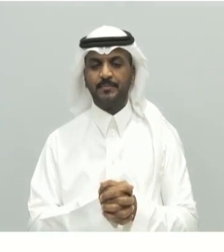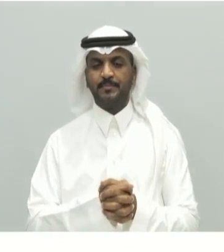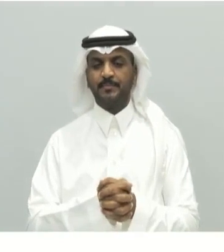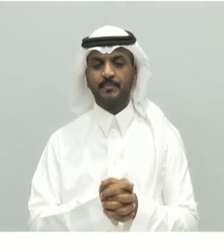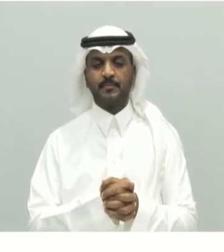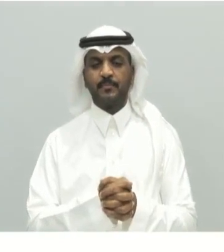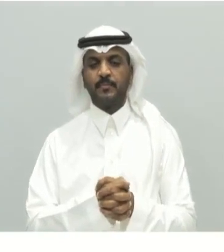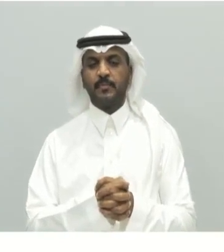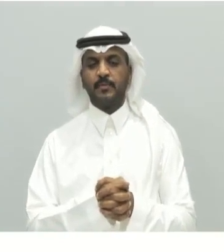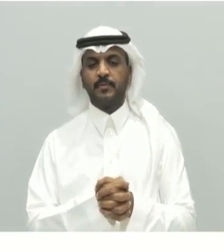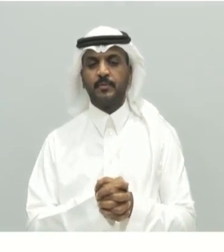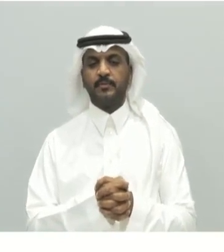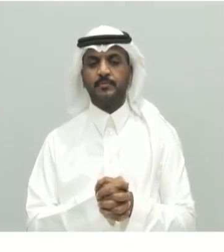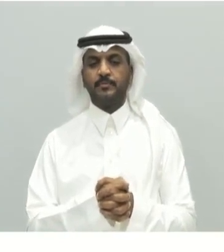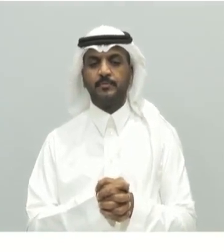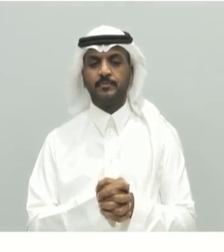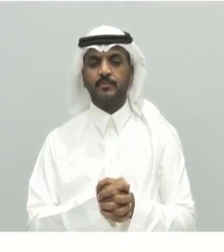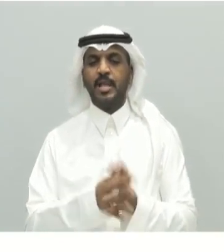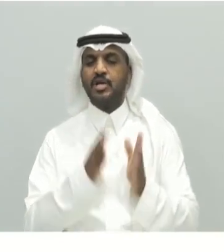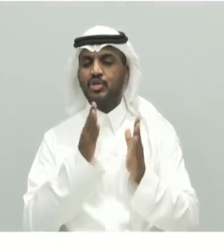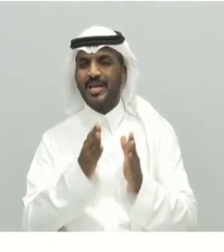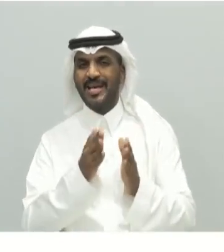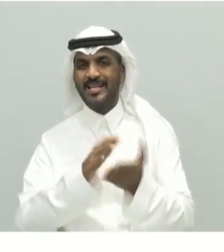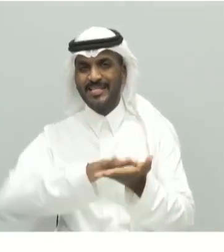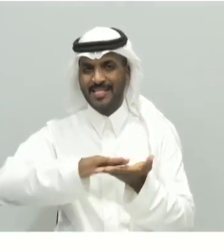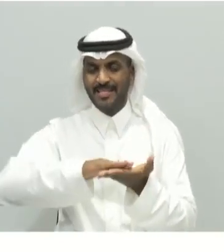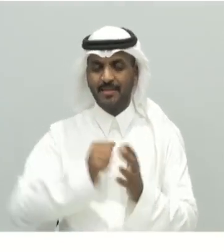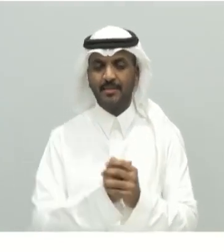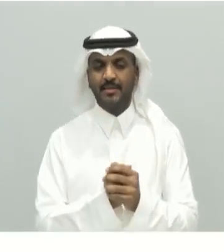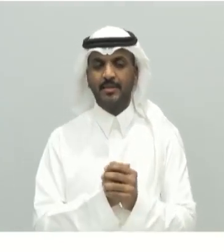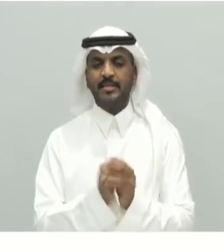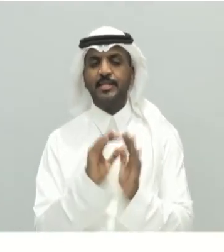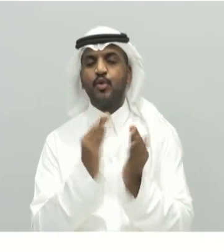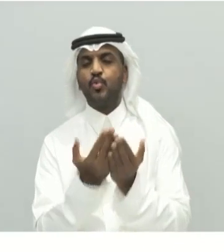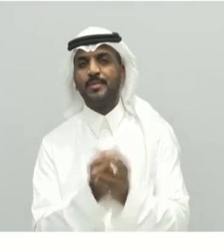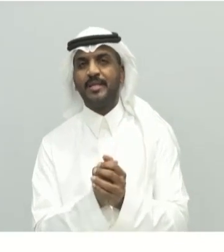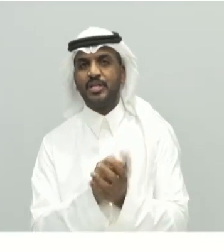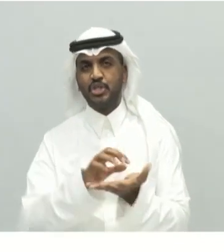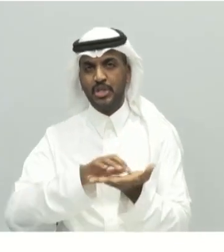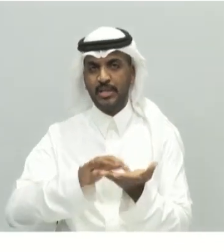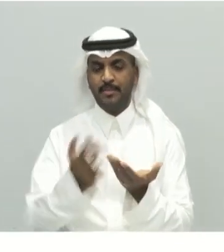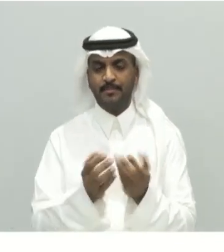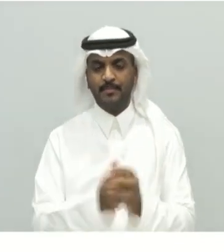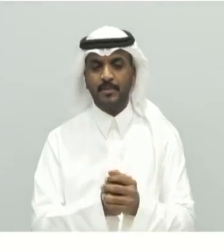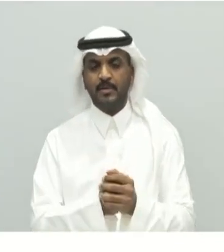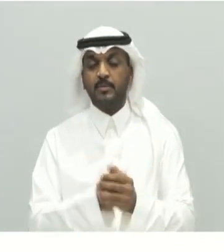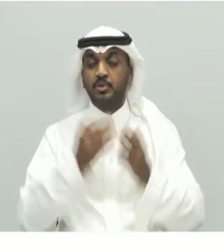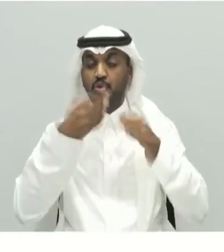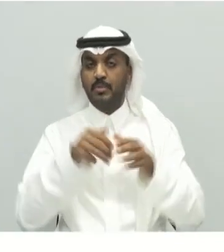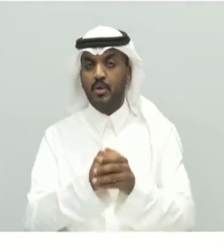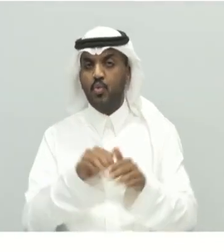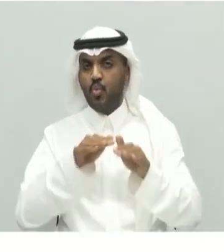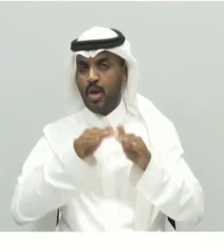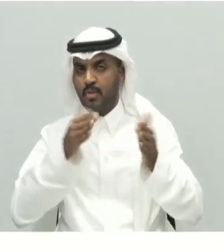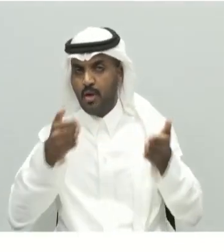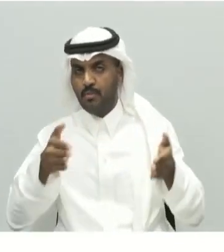وغيرها تضاريس هي الاشكال السطحيه التي تتكون منها القشره ارضيه من جبال